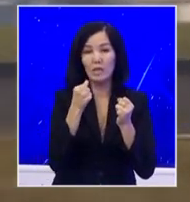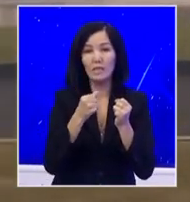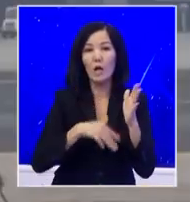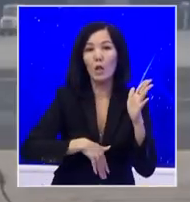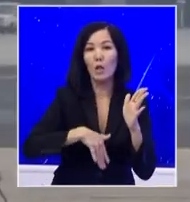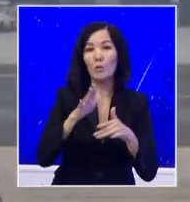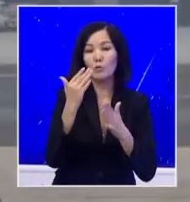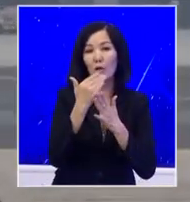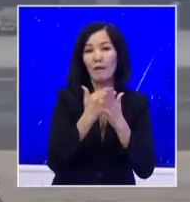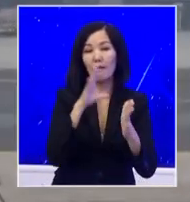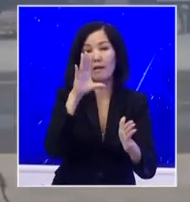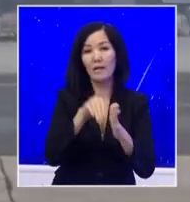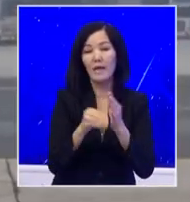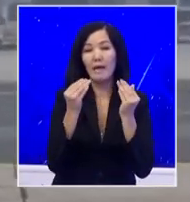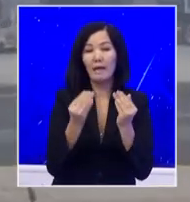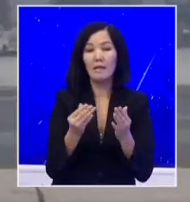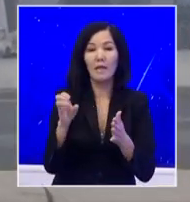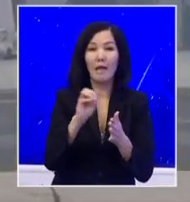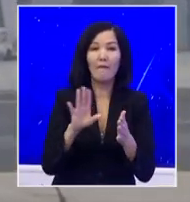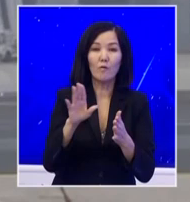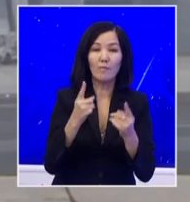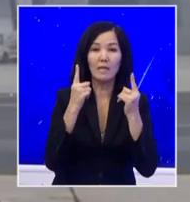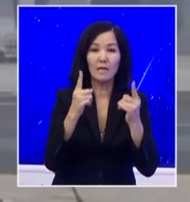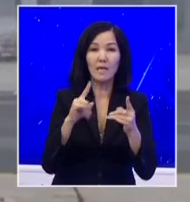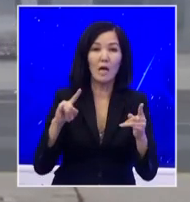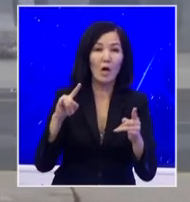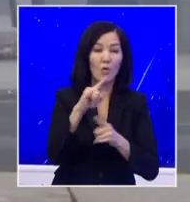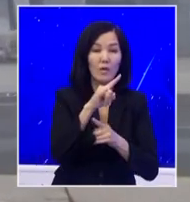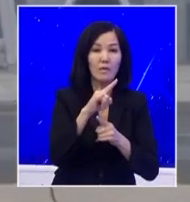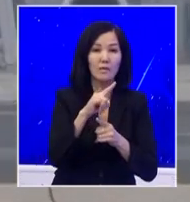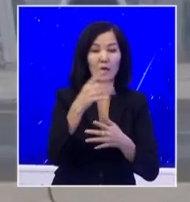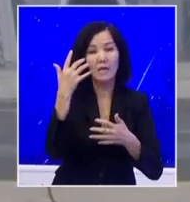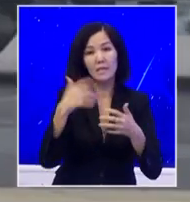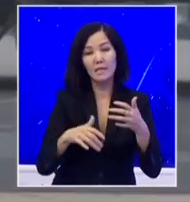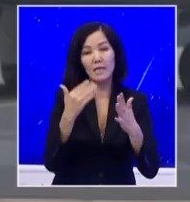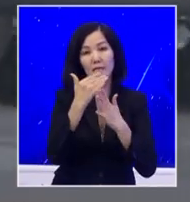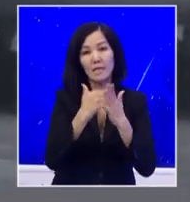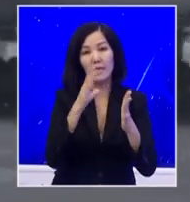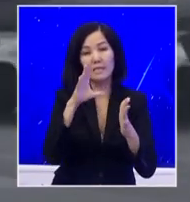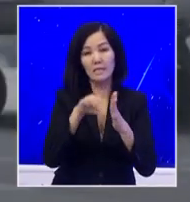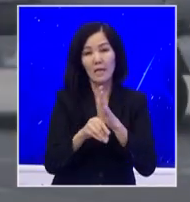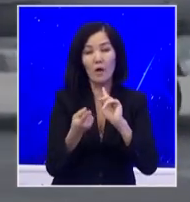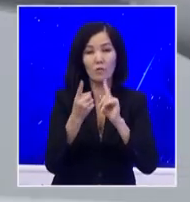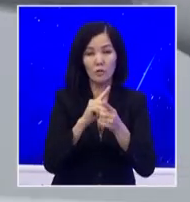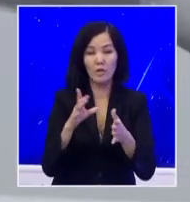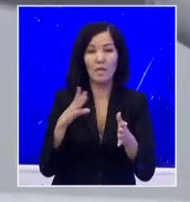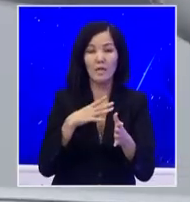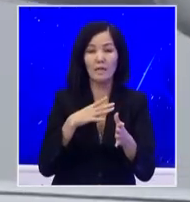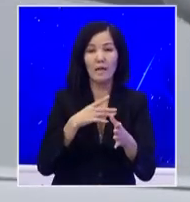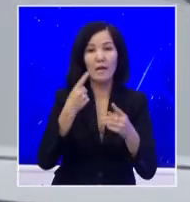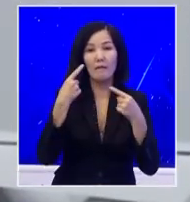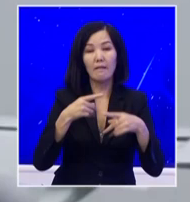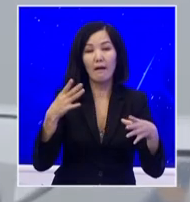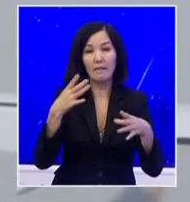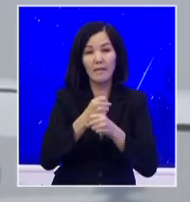үздіктер қатарында болған. Енді Еуропаның ең ірі әуе тасымалдаушысы орта компаниялар санатына ауыстырылды. Оның дағдарысқа